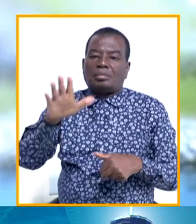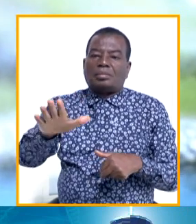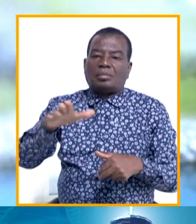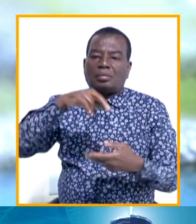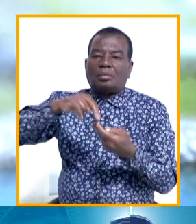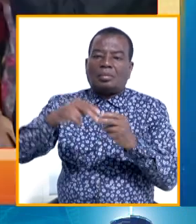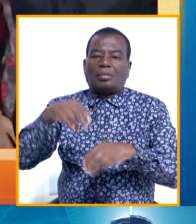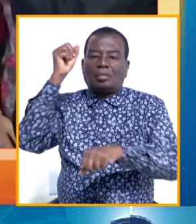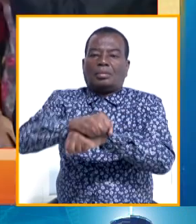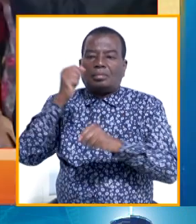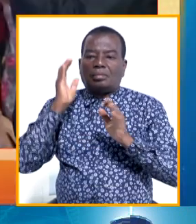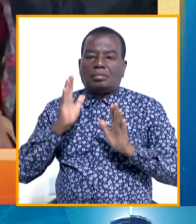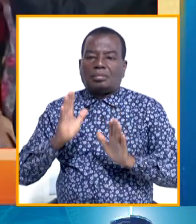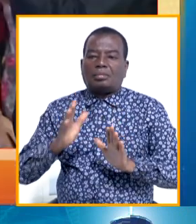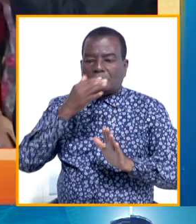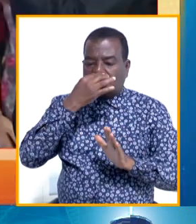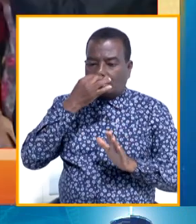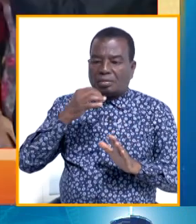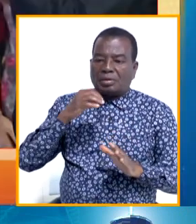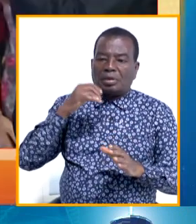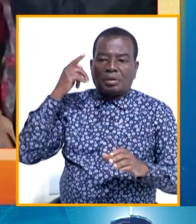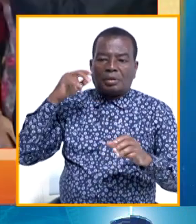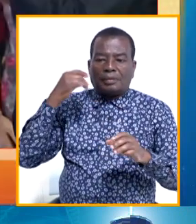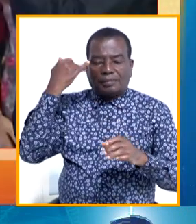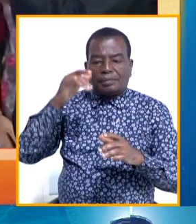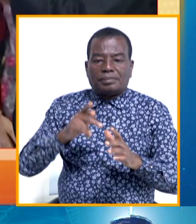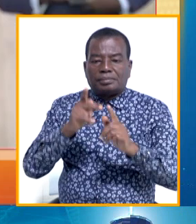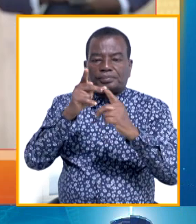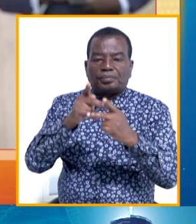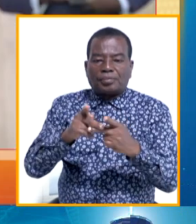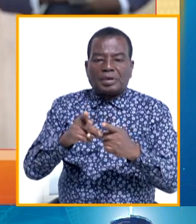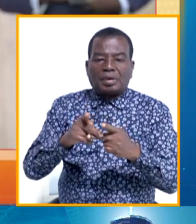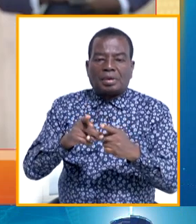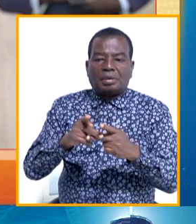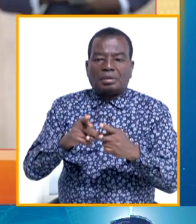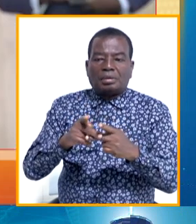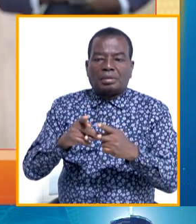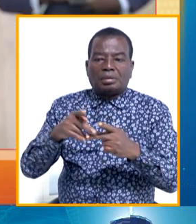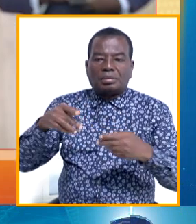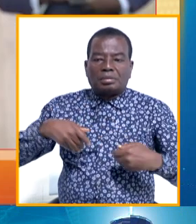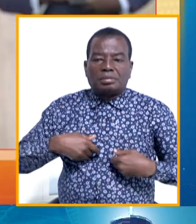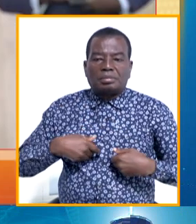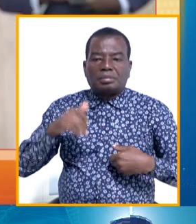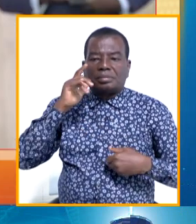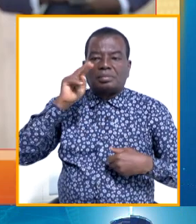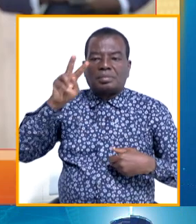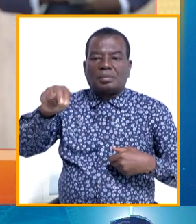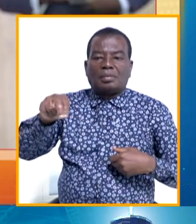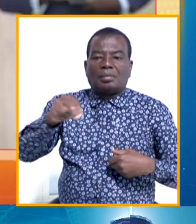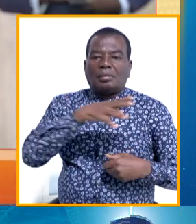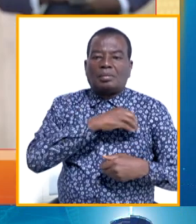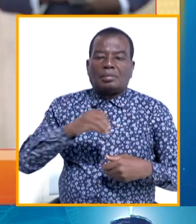lauréas de l'édition 2023 illustration par parfaite en tout cas de la montée en puissance de la jeune féminine dans les